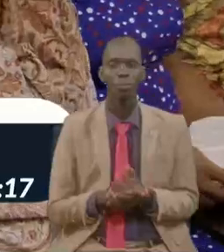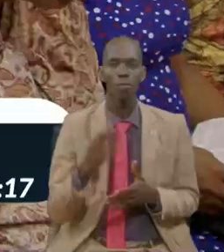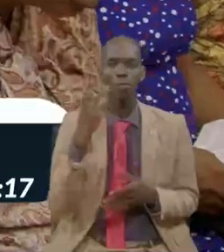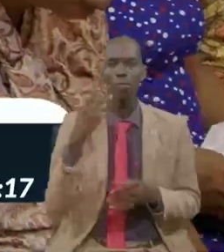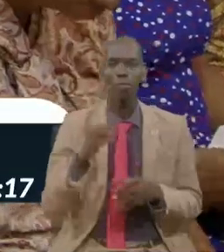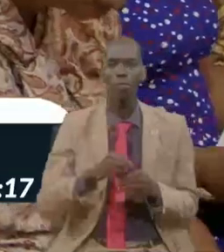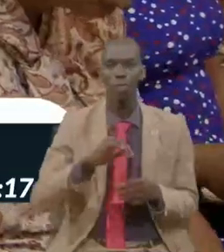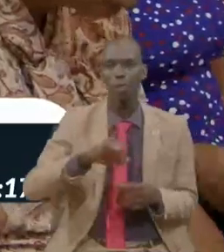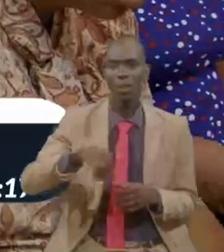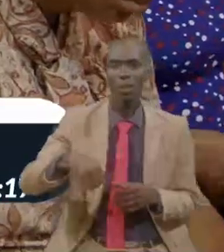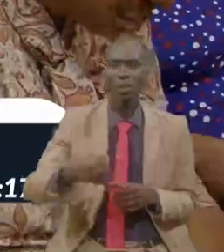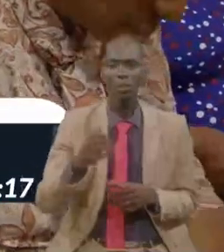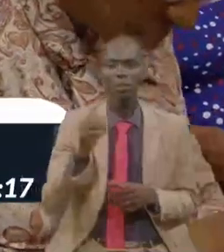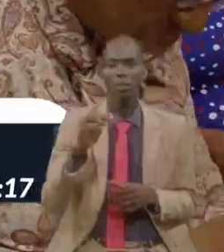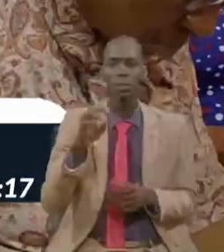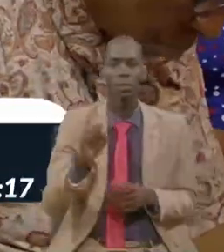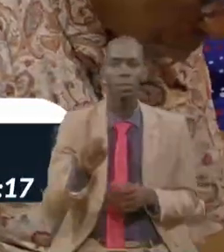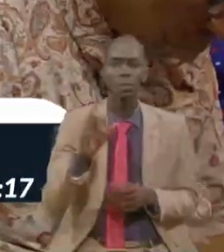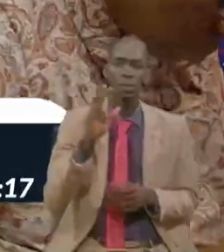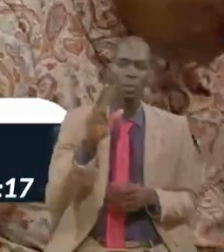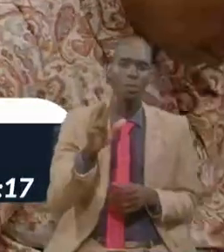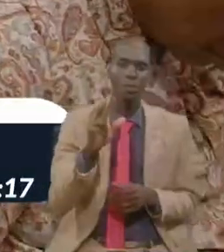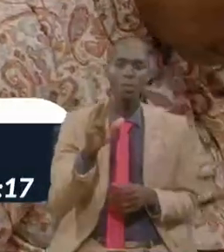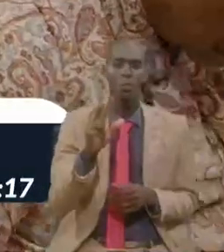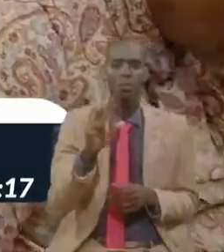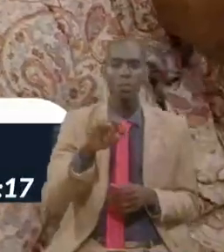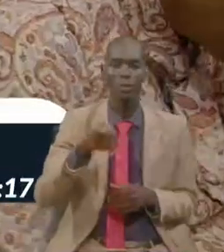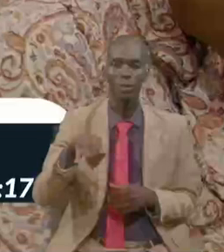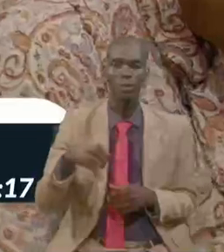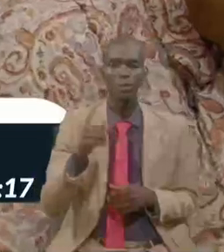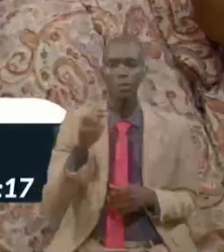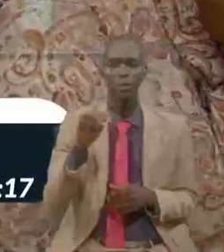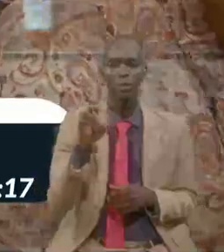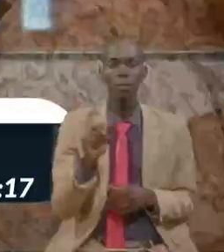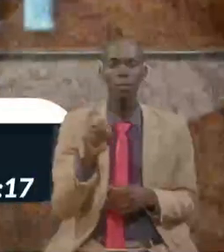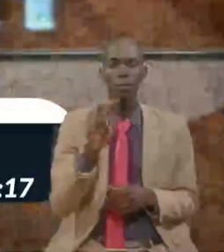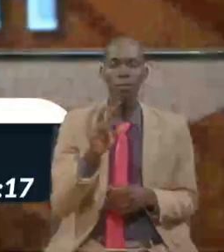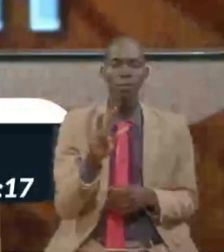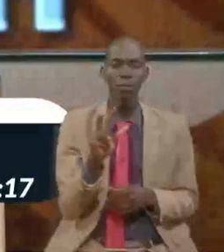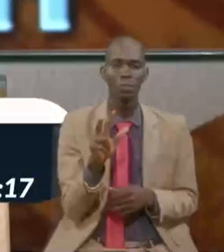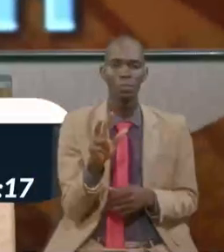Voyons Jacques 3, verset 17. Jacques 3.